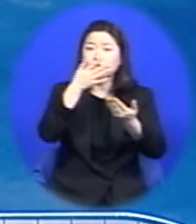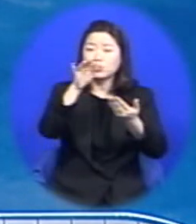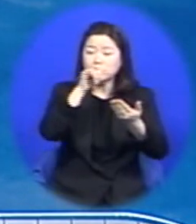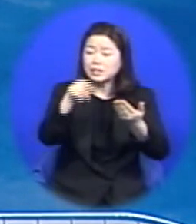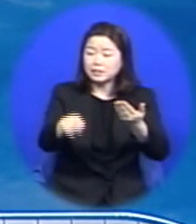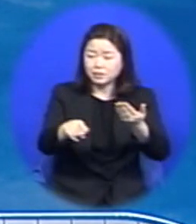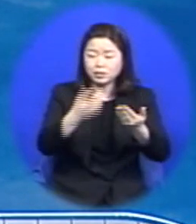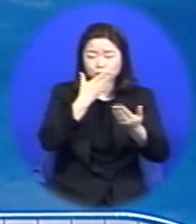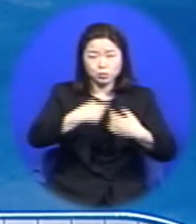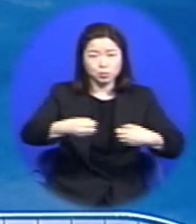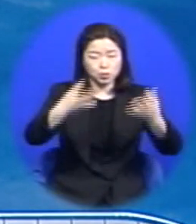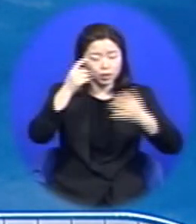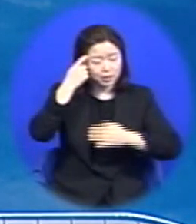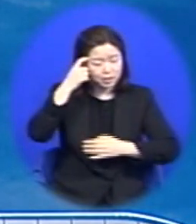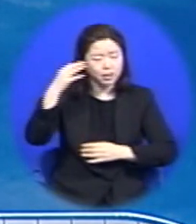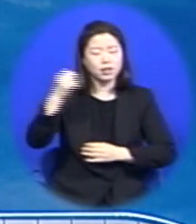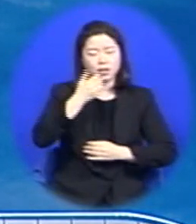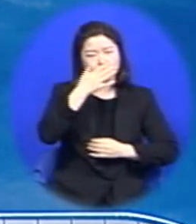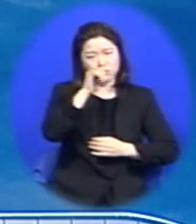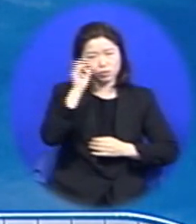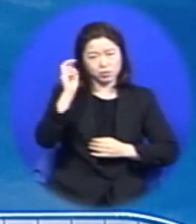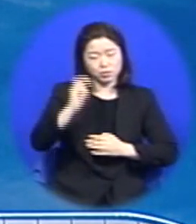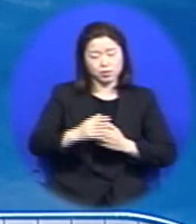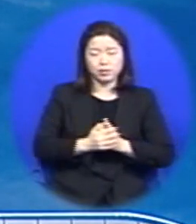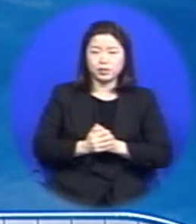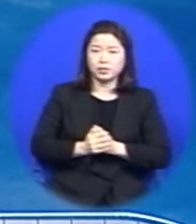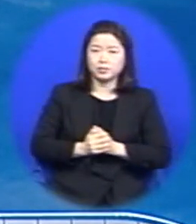축복이었는데 그렇게 하실 것입니까?